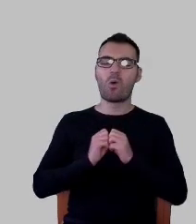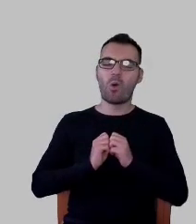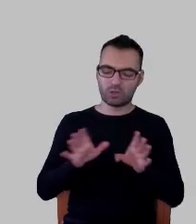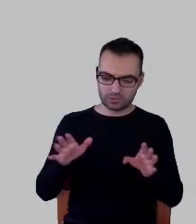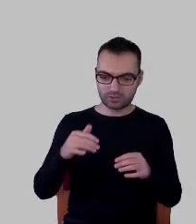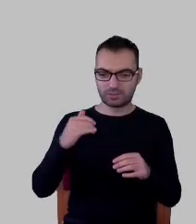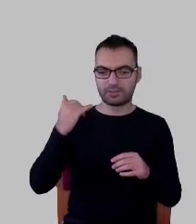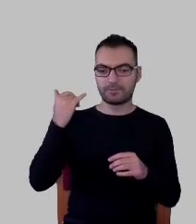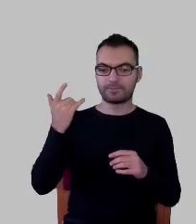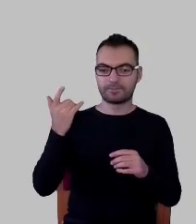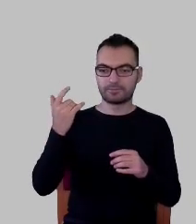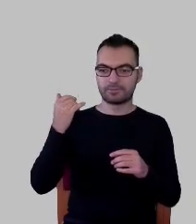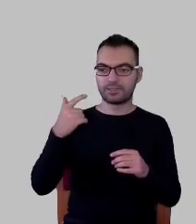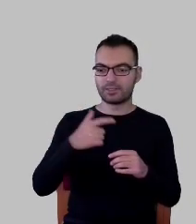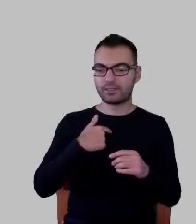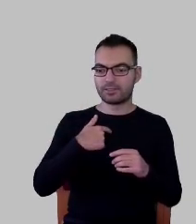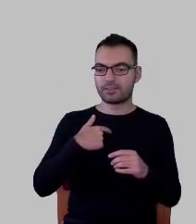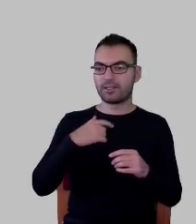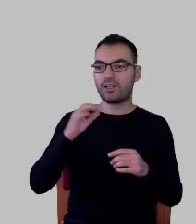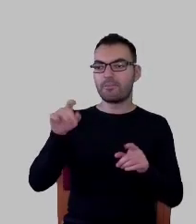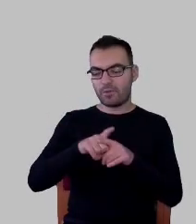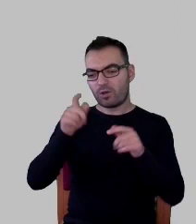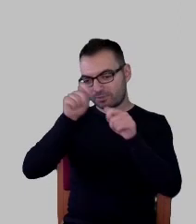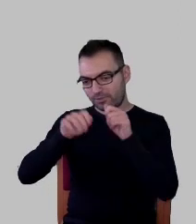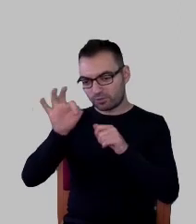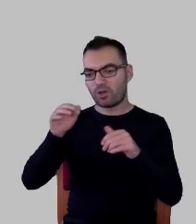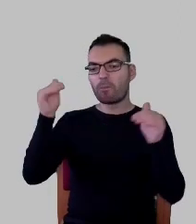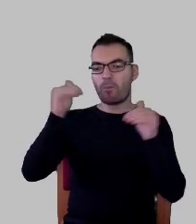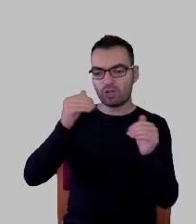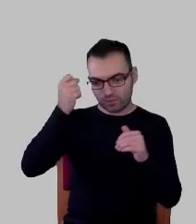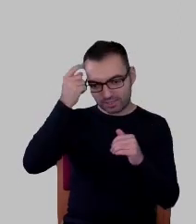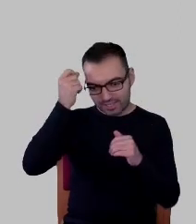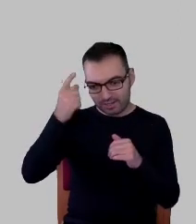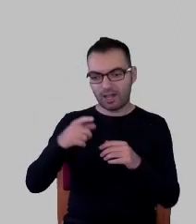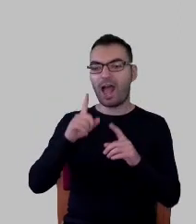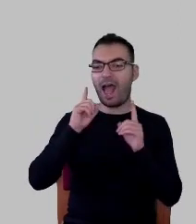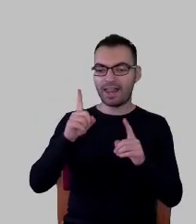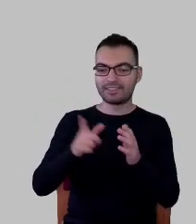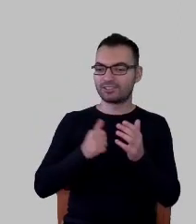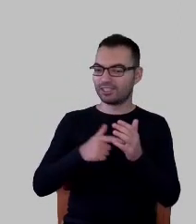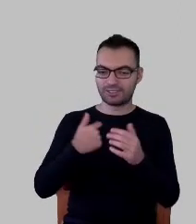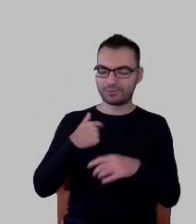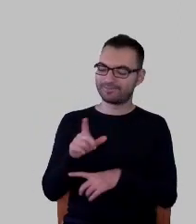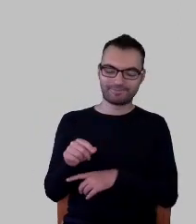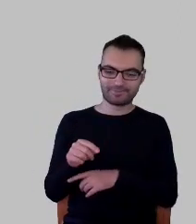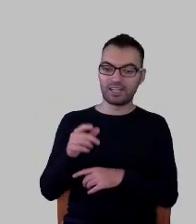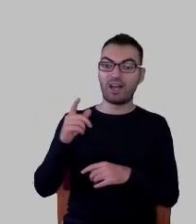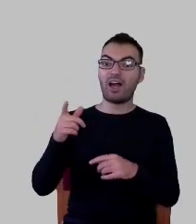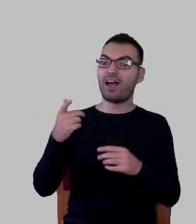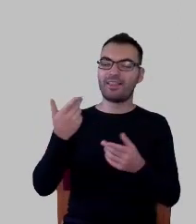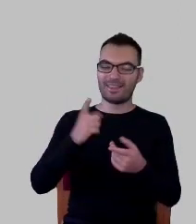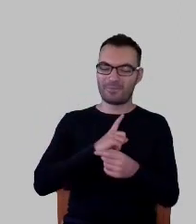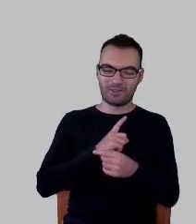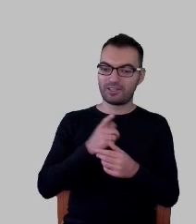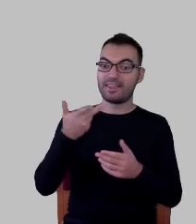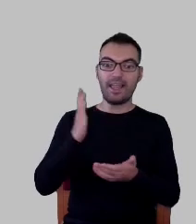Oczywiście badaliśmy też jego potencjał intelektualny i możliwości, ale często nie braliśmy pod uwagę, że na to funkcjonowanie dziecka